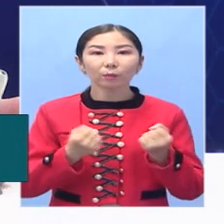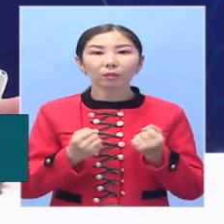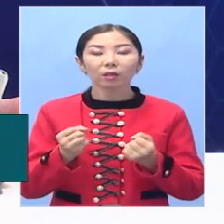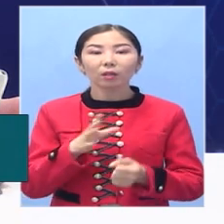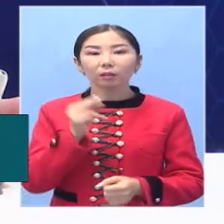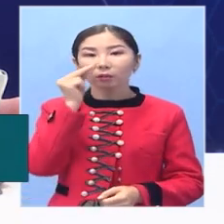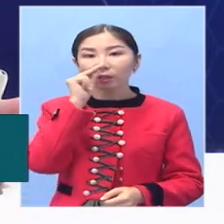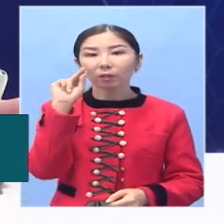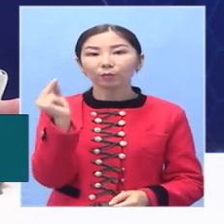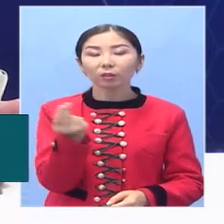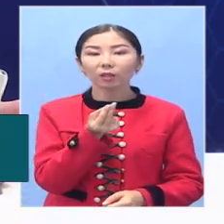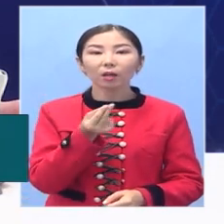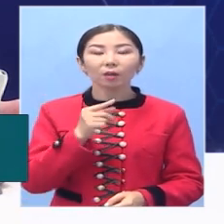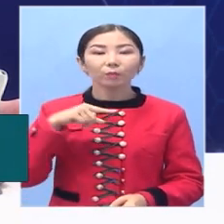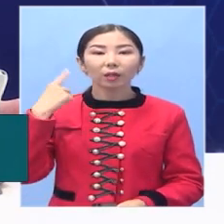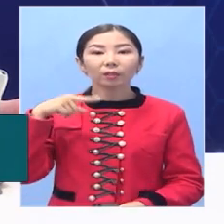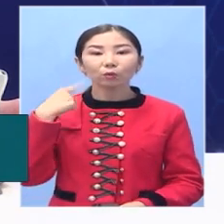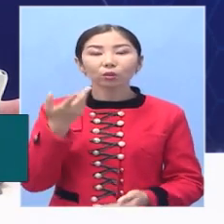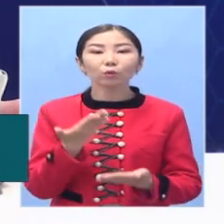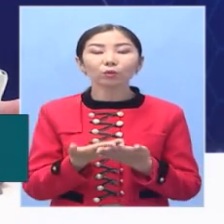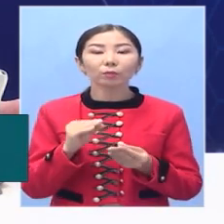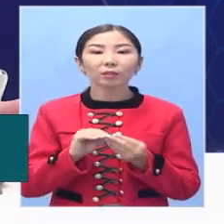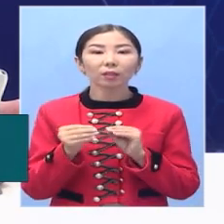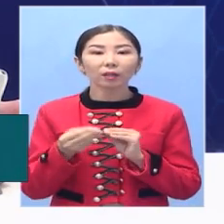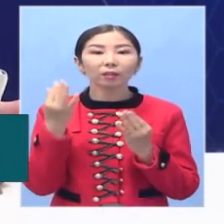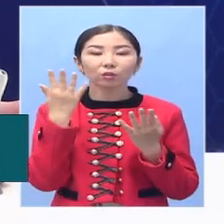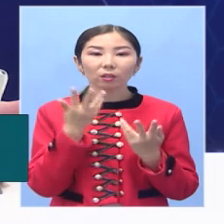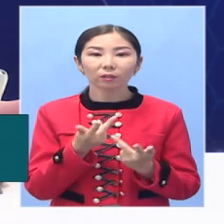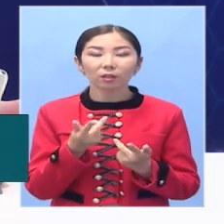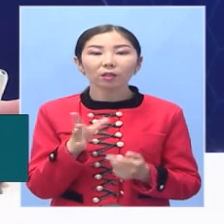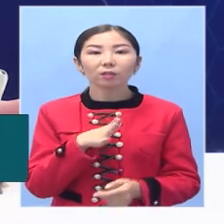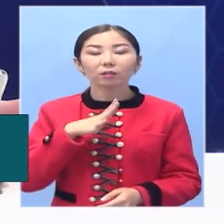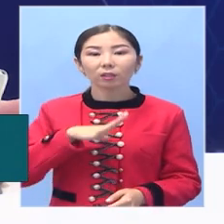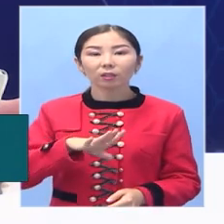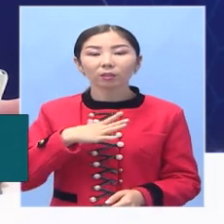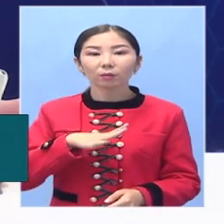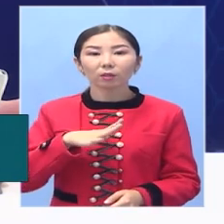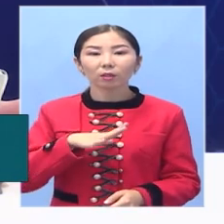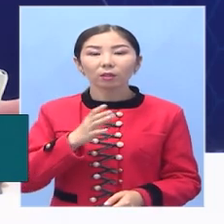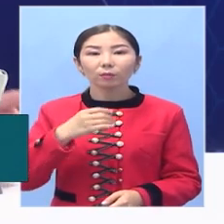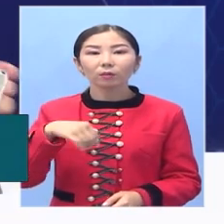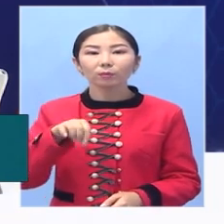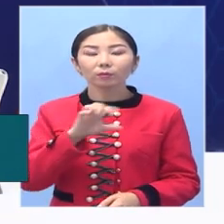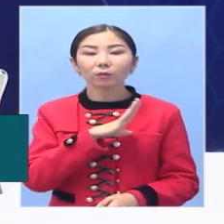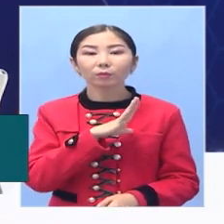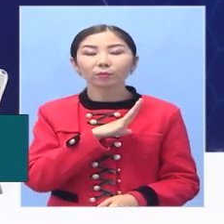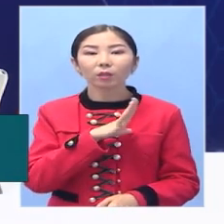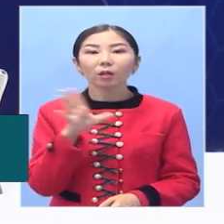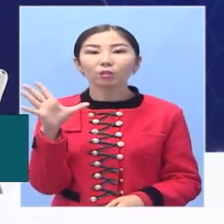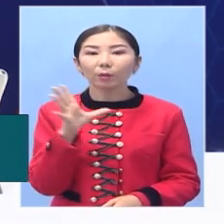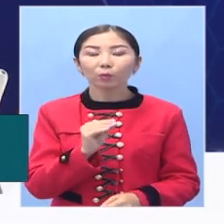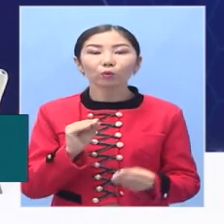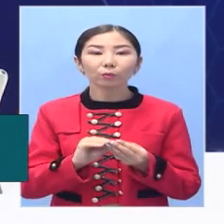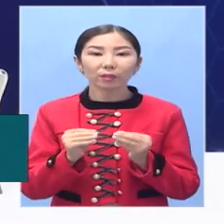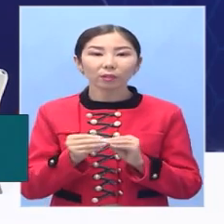кінә айтылып жатады. Осы мәселе қаншалықты деген секілді, неге ескерілмейді деген секілді. Жалпы осы